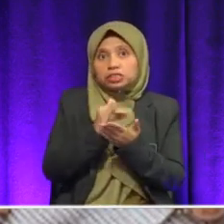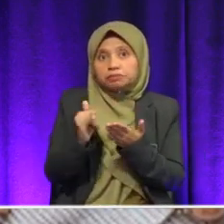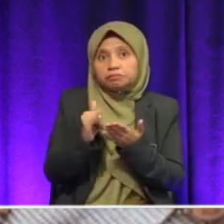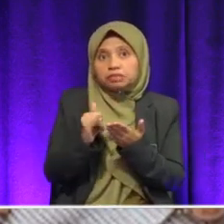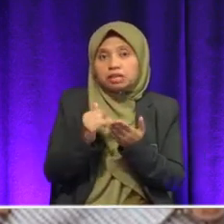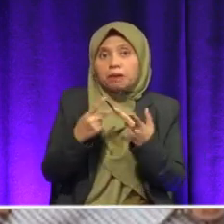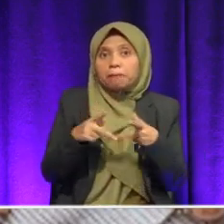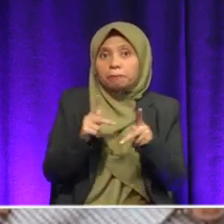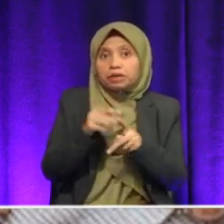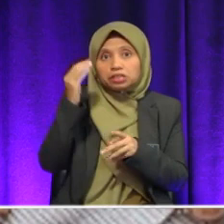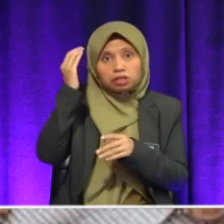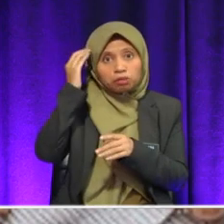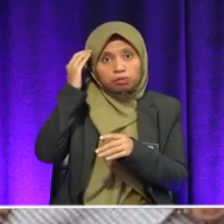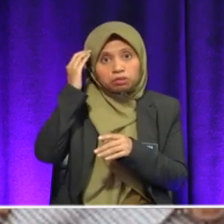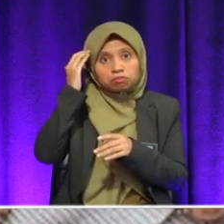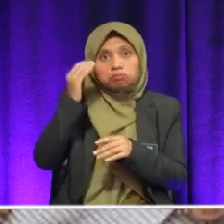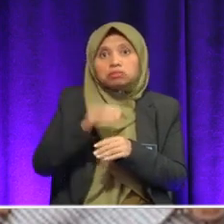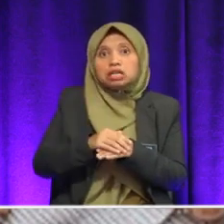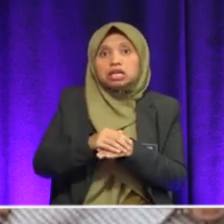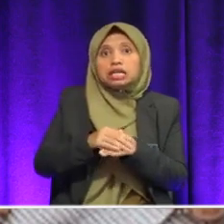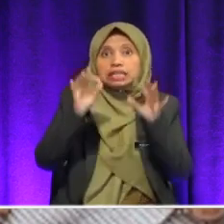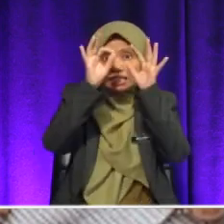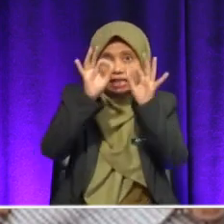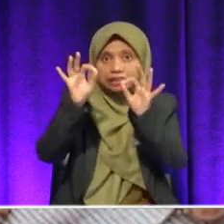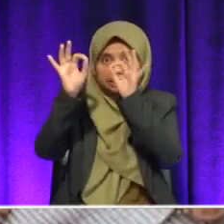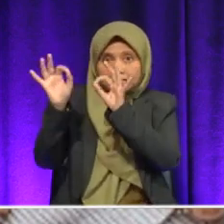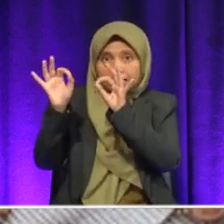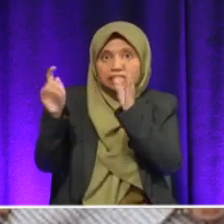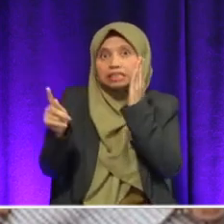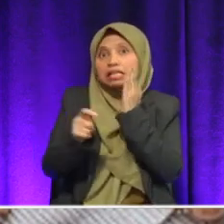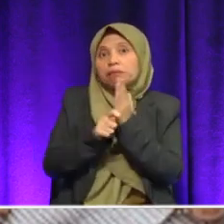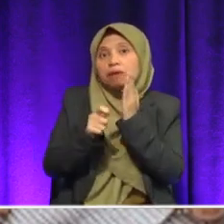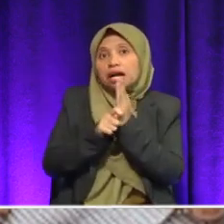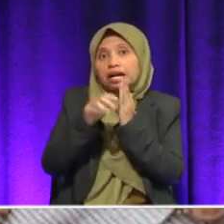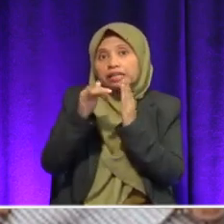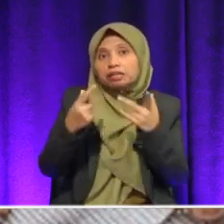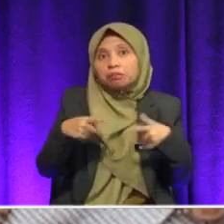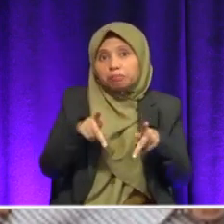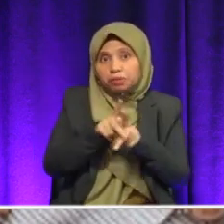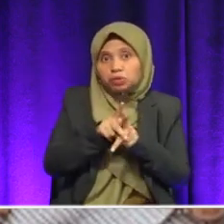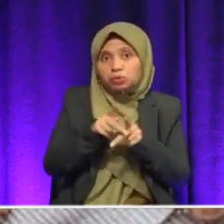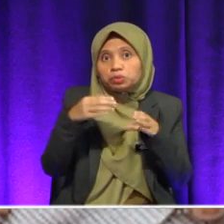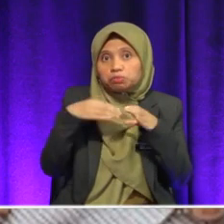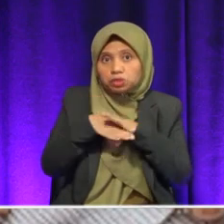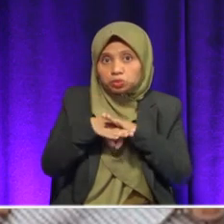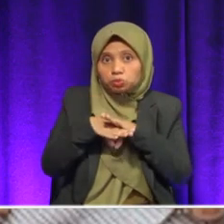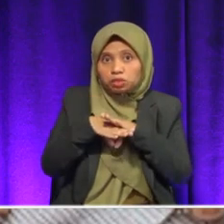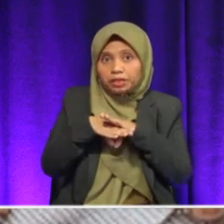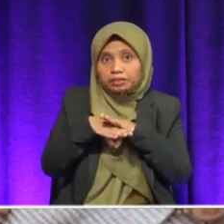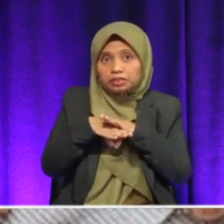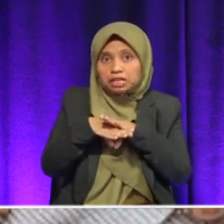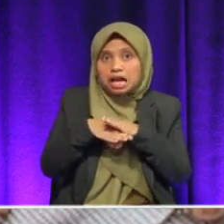kita ketahui hiasan tambahan Apakah hiasannya perlu kita masukkan jam satu rekaan dan juga